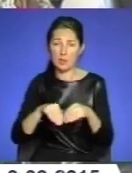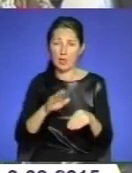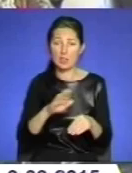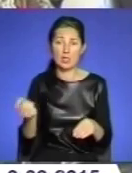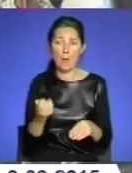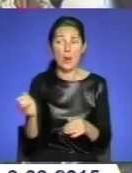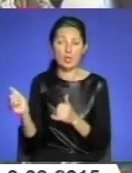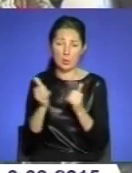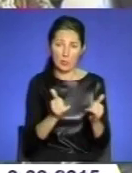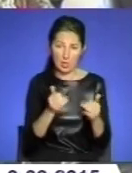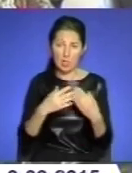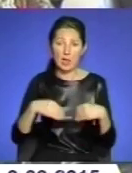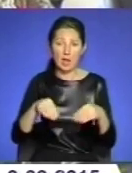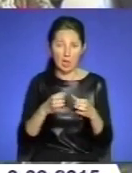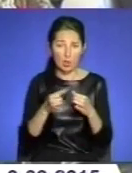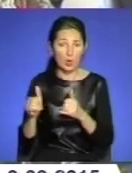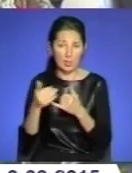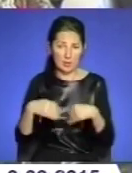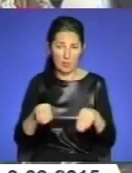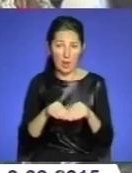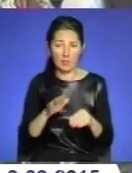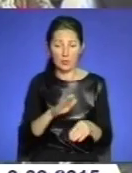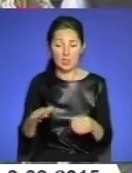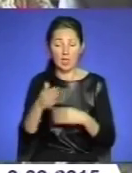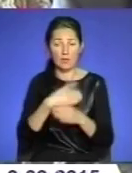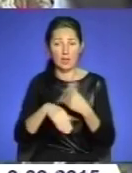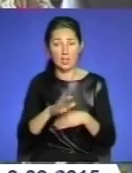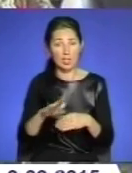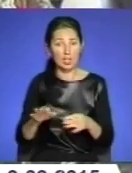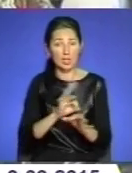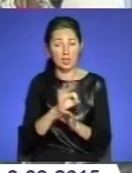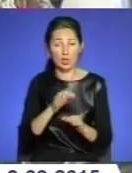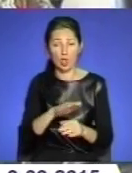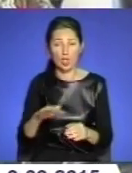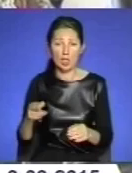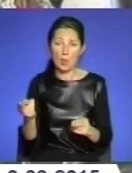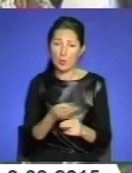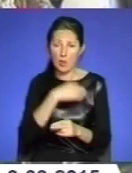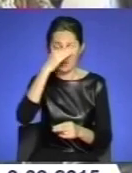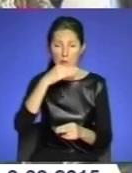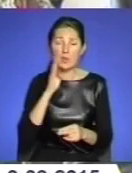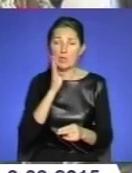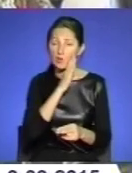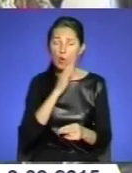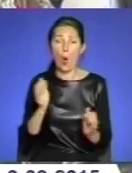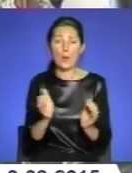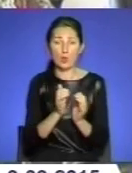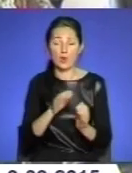малозабезпечених категорій сімей, діти-інваліди, діти-сироти, діти, позбавлені батьківського піклування, діти батьків,